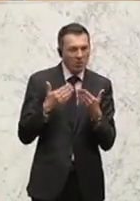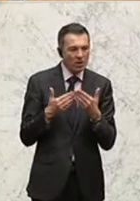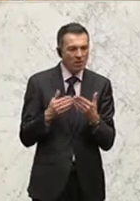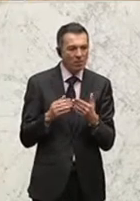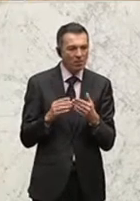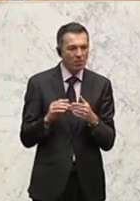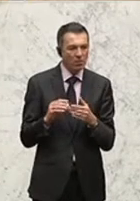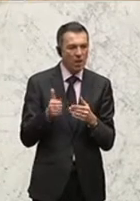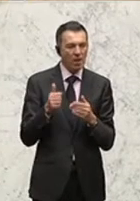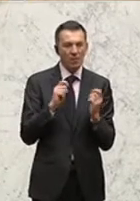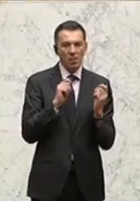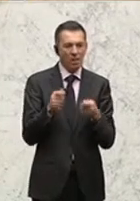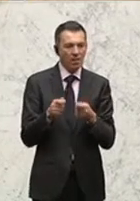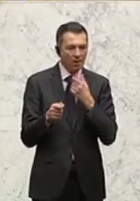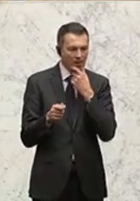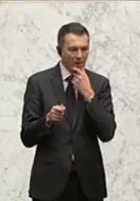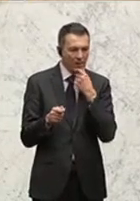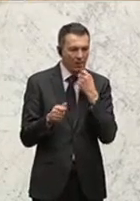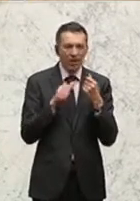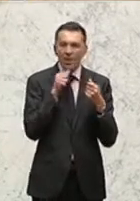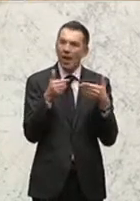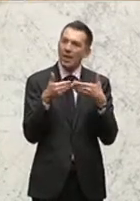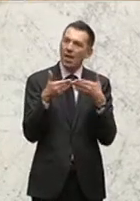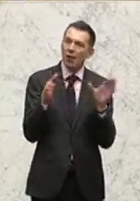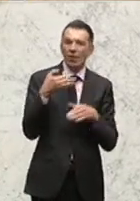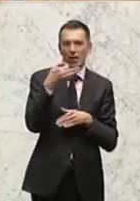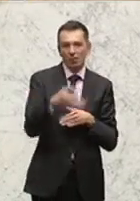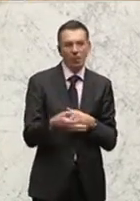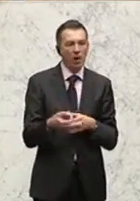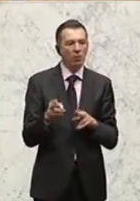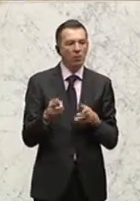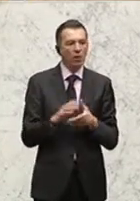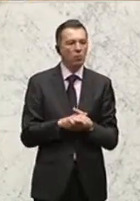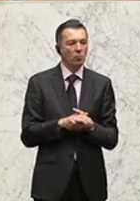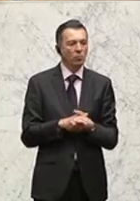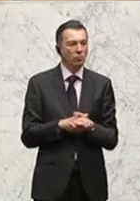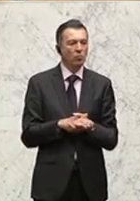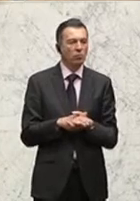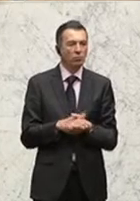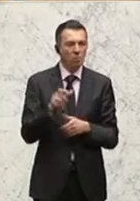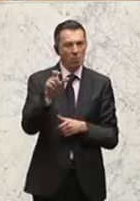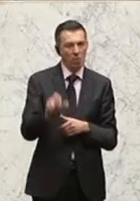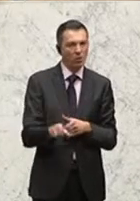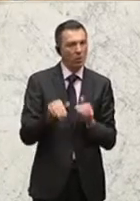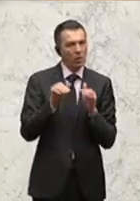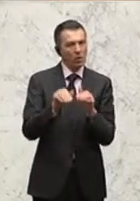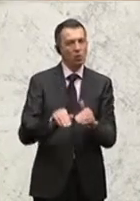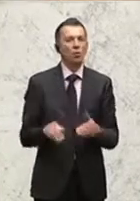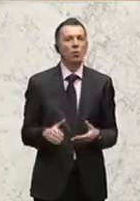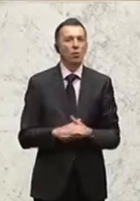wir erstens einmal gleich einen Antrag gestellt haben, dass es keine öffentliche Befragung gibt, weil es ganz einfach dem Persönlichkeitsschutz